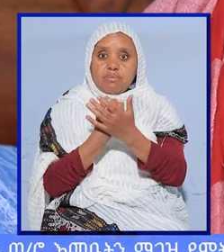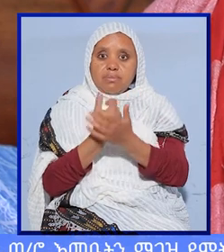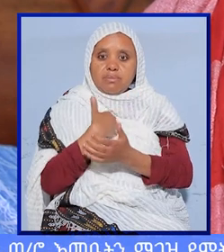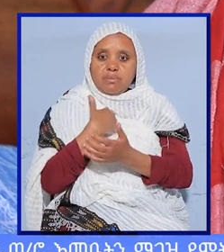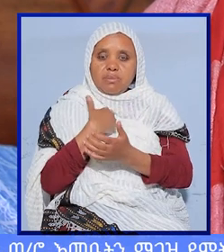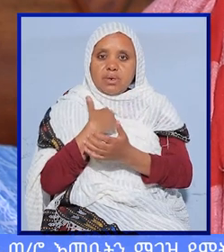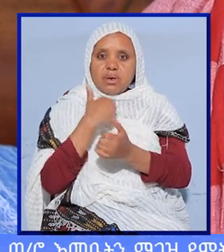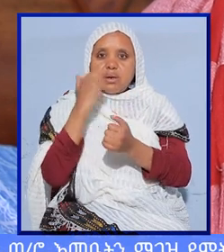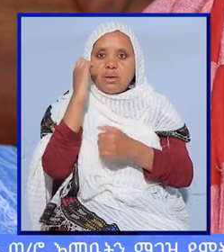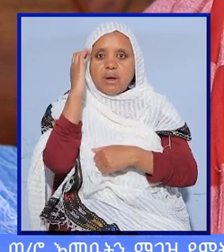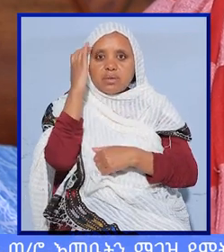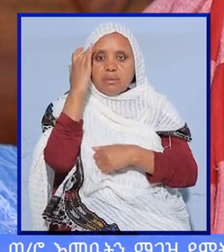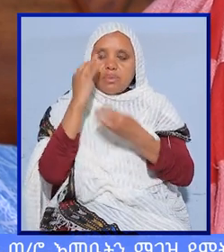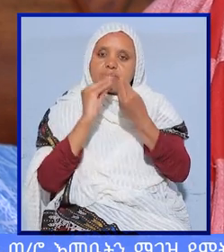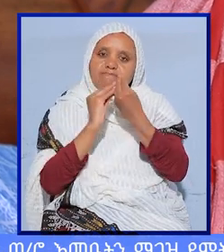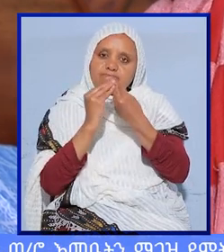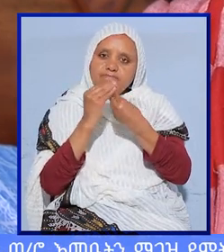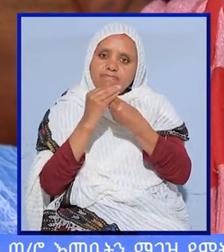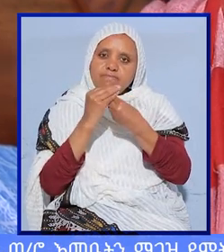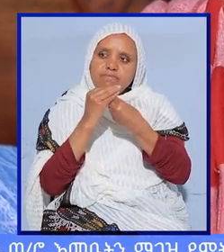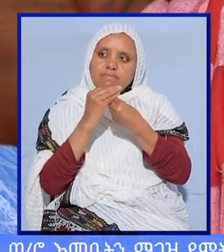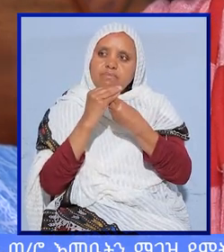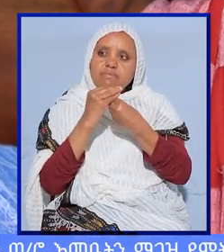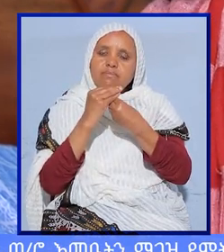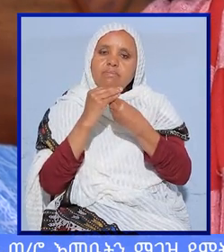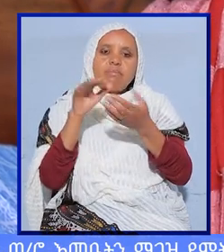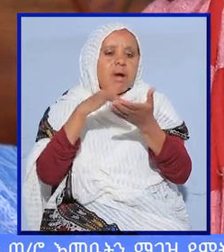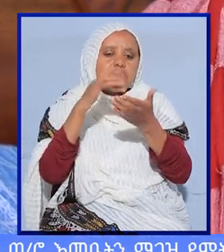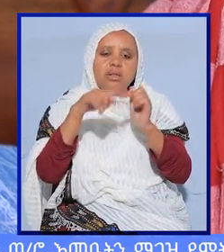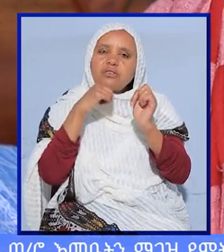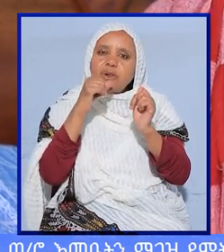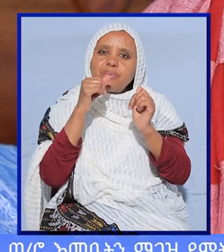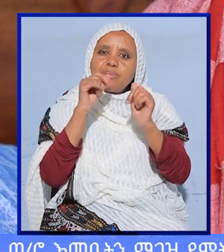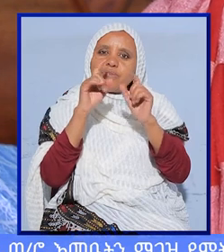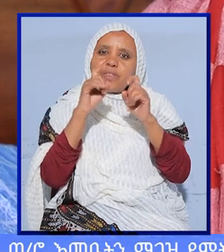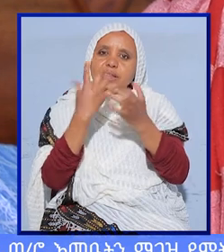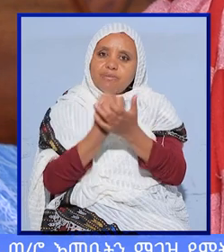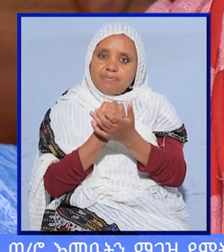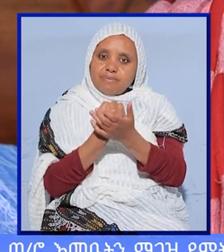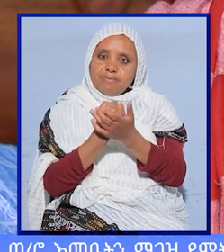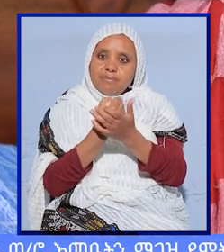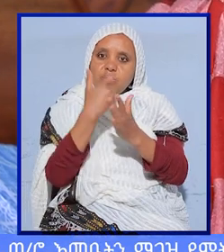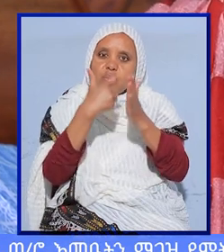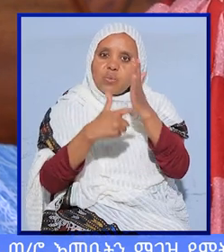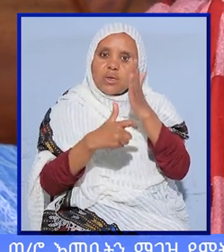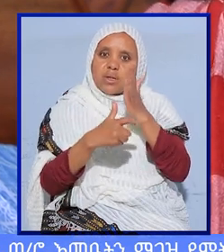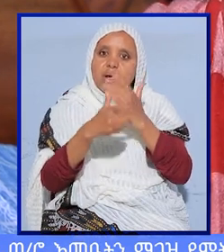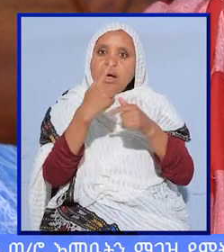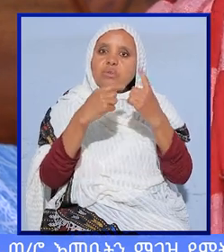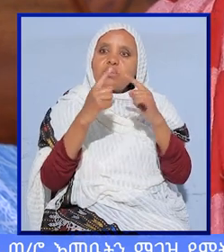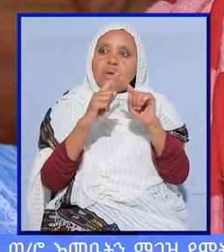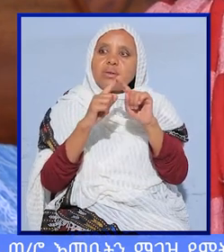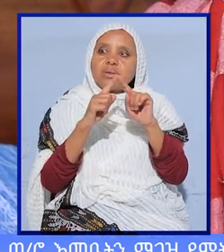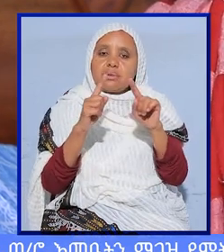እኔን እያስታመመ ያስታመመ ማጥናትም አልቻለም። ተፈተነ። ውጤቱ አምጥቷል።